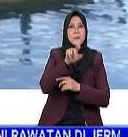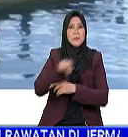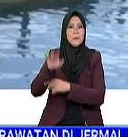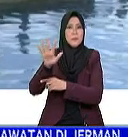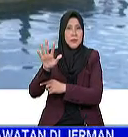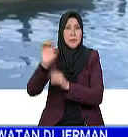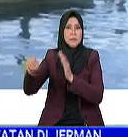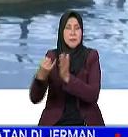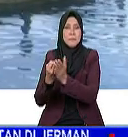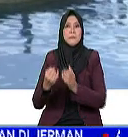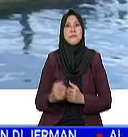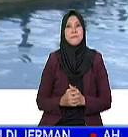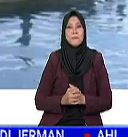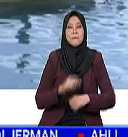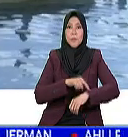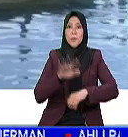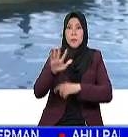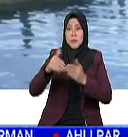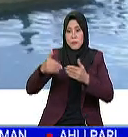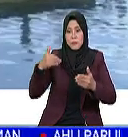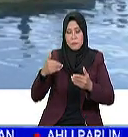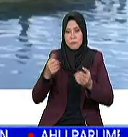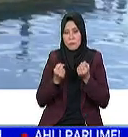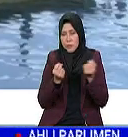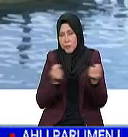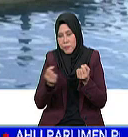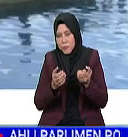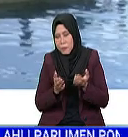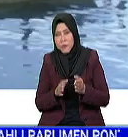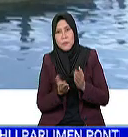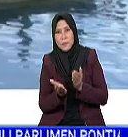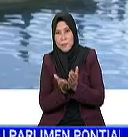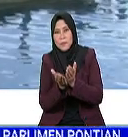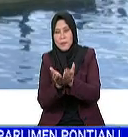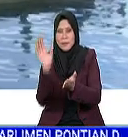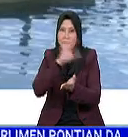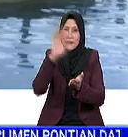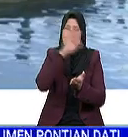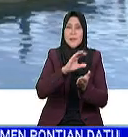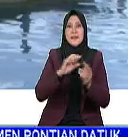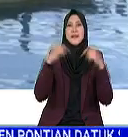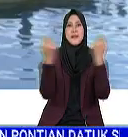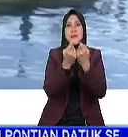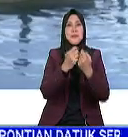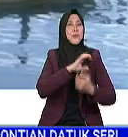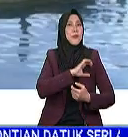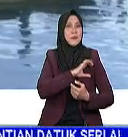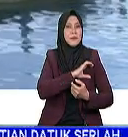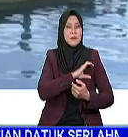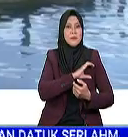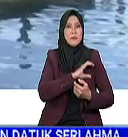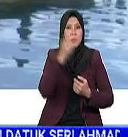gurita sejam tersebut tadi sebelum pukul 540 Kandang Roda Tahe daripada api pasukan udah bahwa gejala m